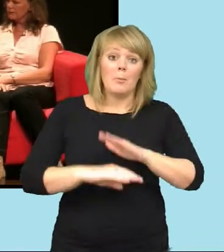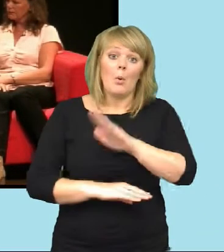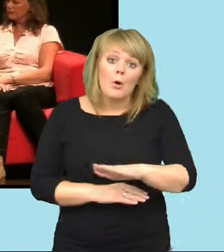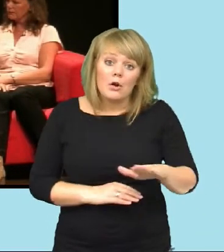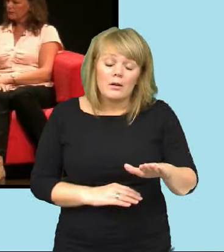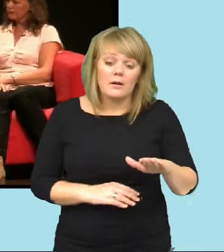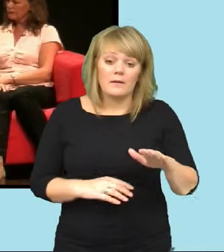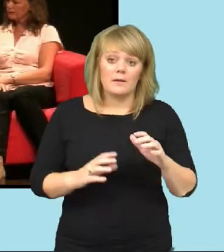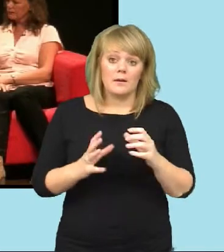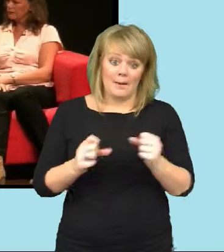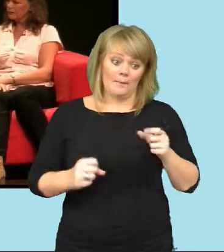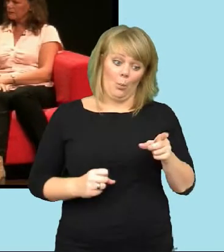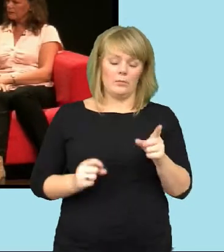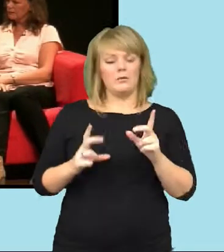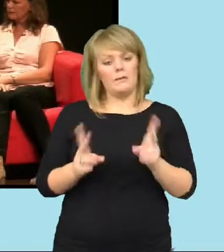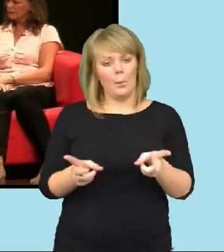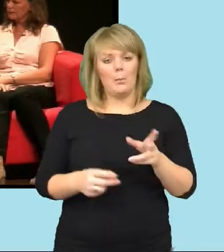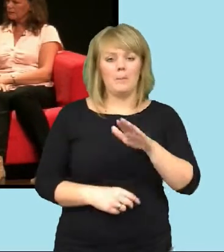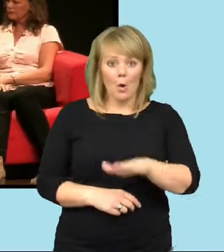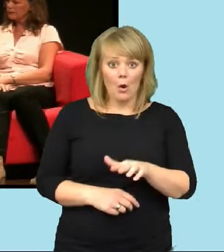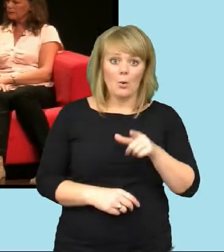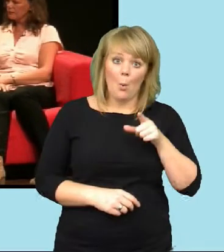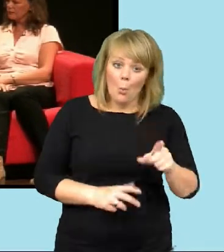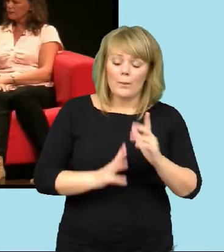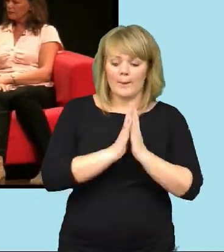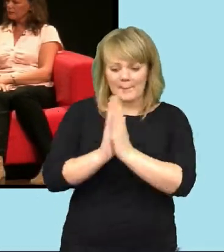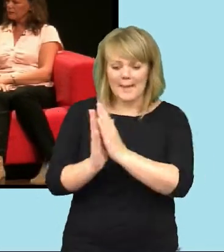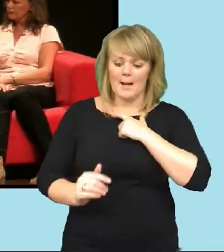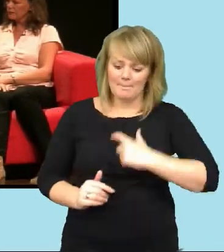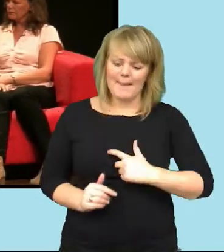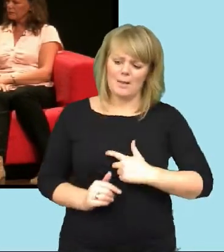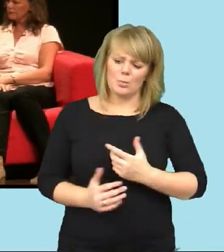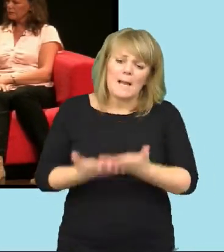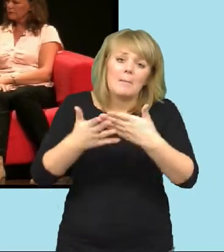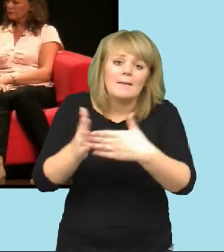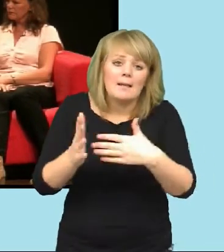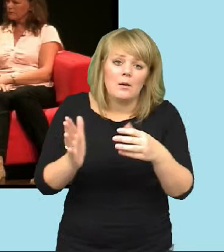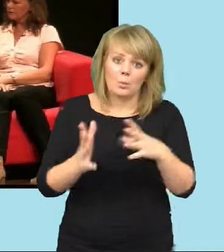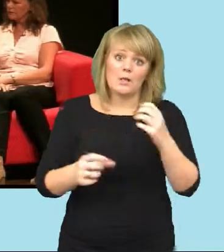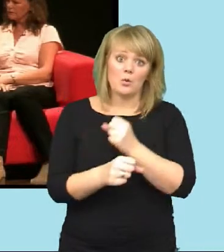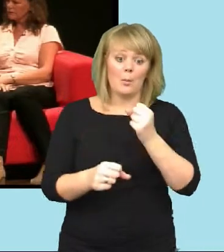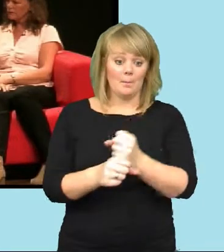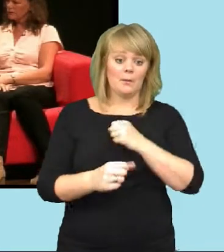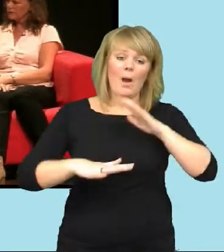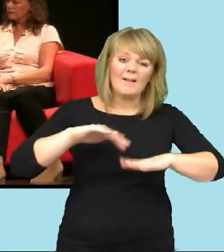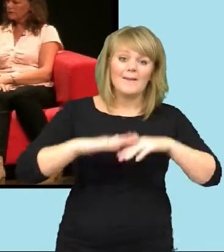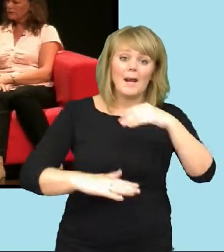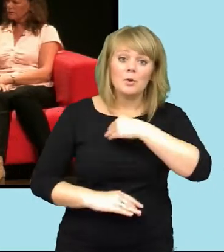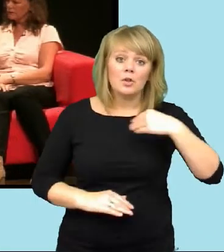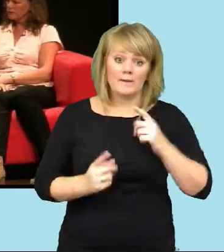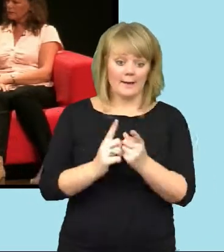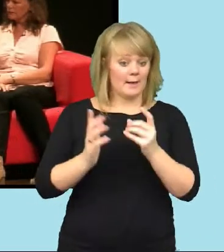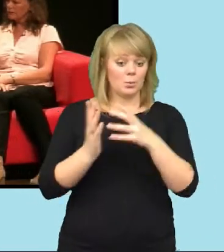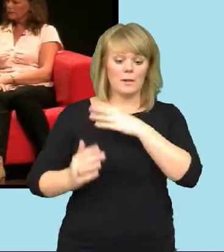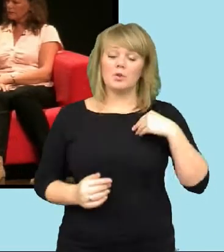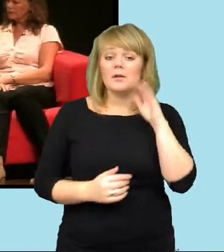som barn som ber mig att rycka in. För det är för jobbigt att hantera myndigheter. Kanske för att de inte lyssnar, det vet